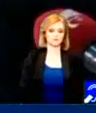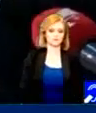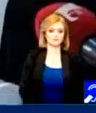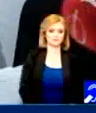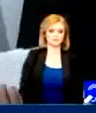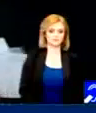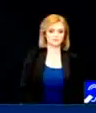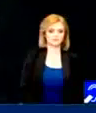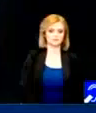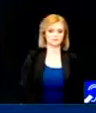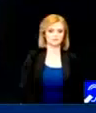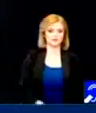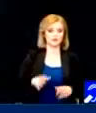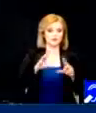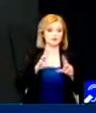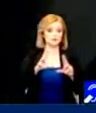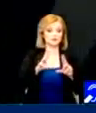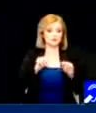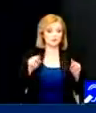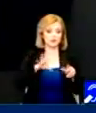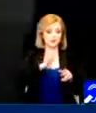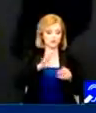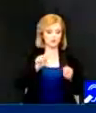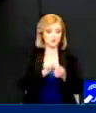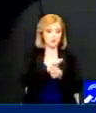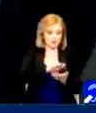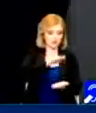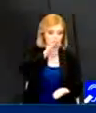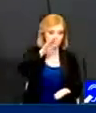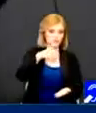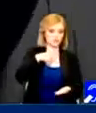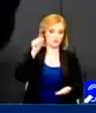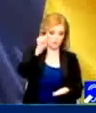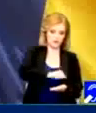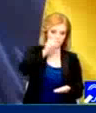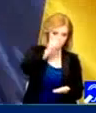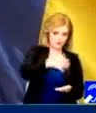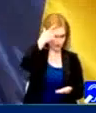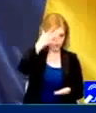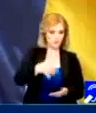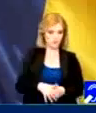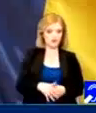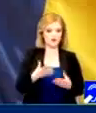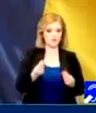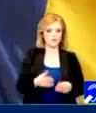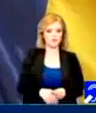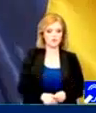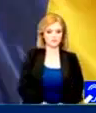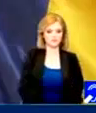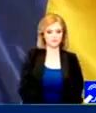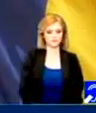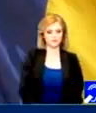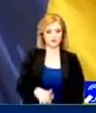aici astea, da, că au făcea cricăstică. Sub pretext că vrea niște informații referitoare la perioada de